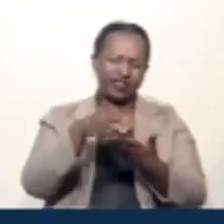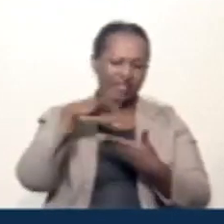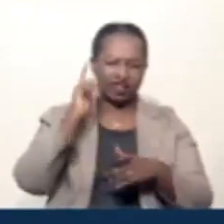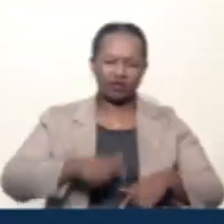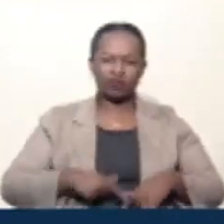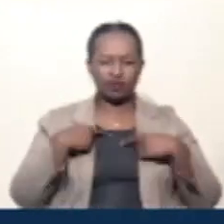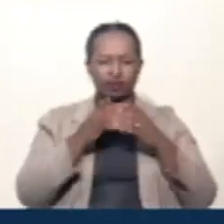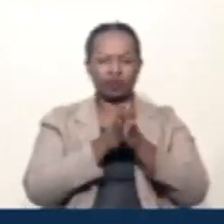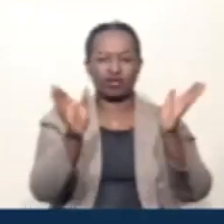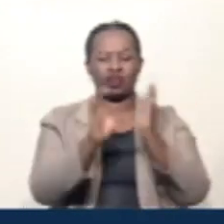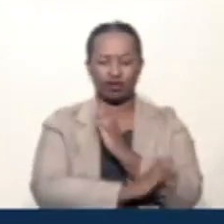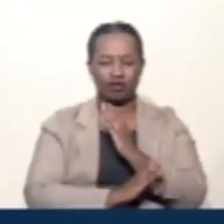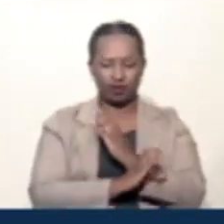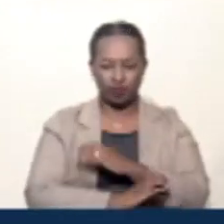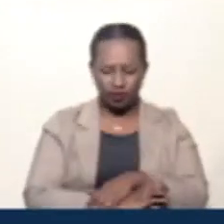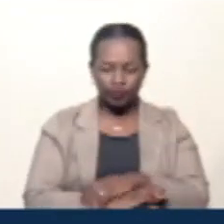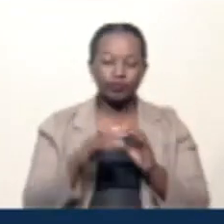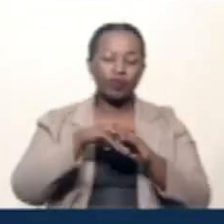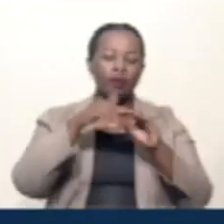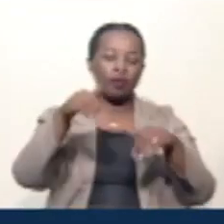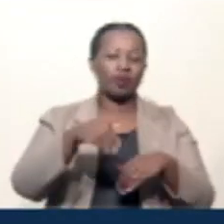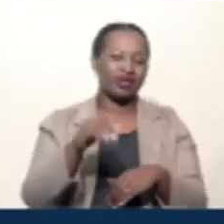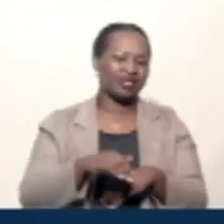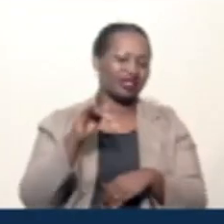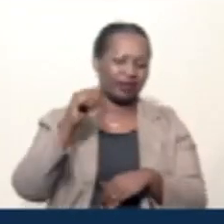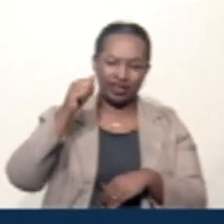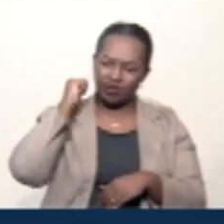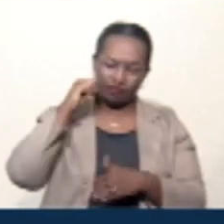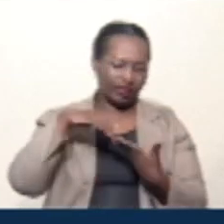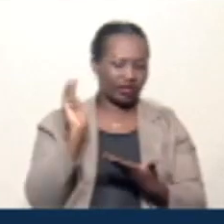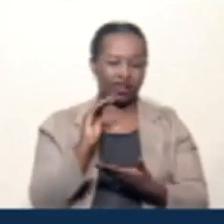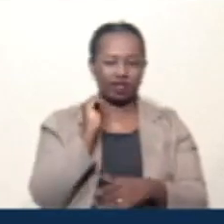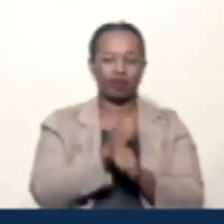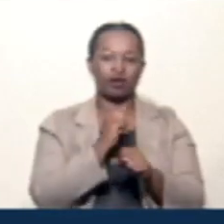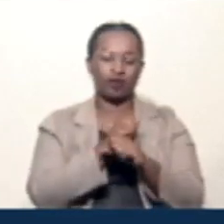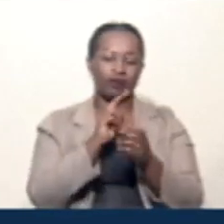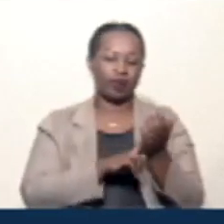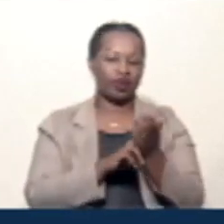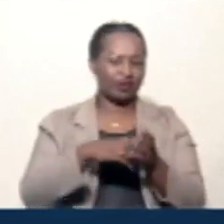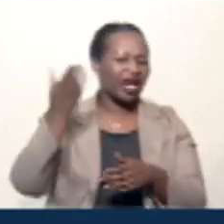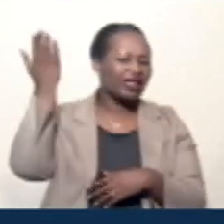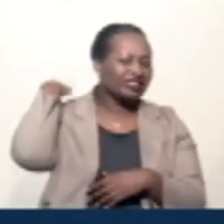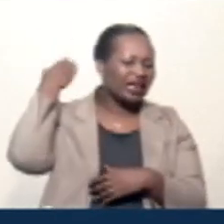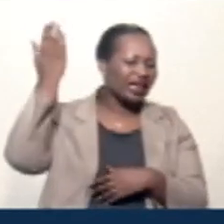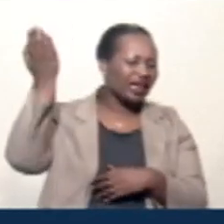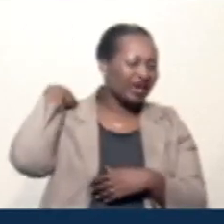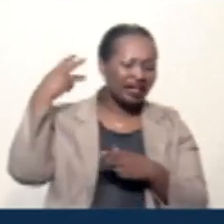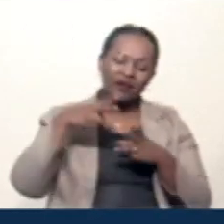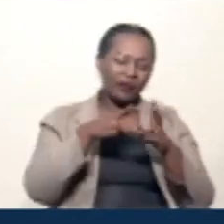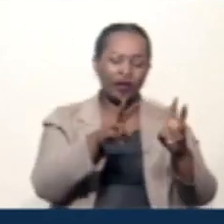bw'igihugu. Mu buhinzi baracyari hasi, baracyakora bakoresheje gakondo, ariko tubakangurira